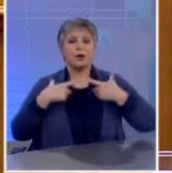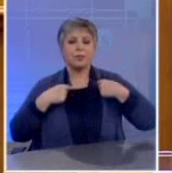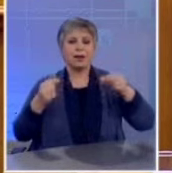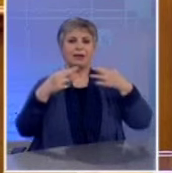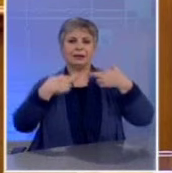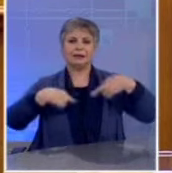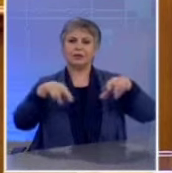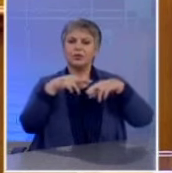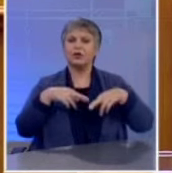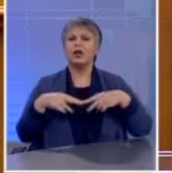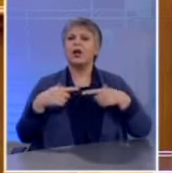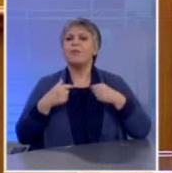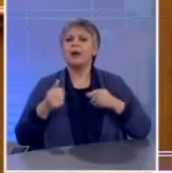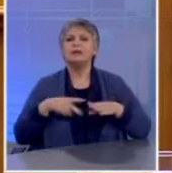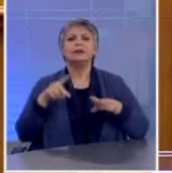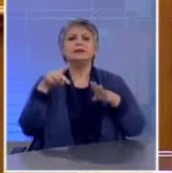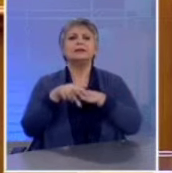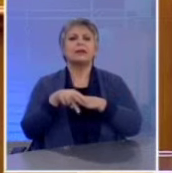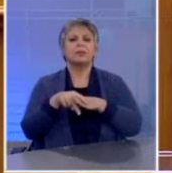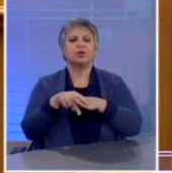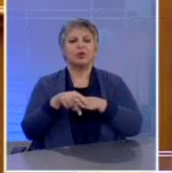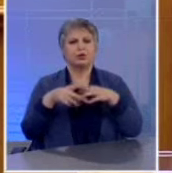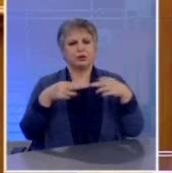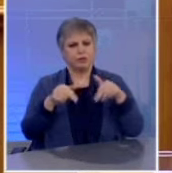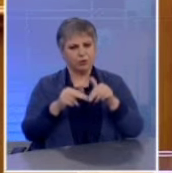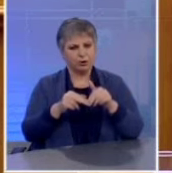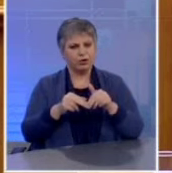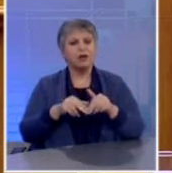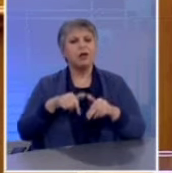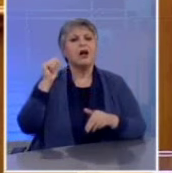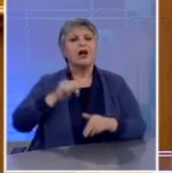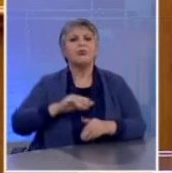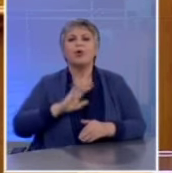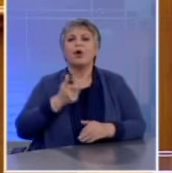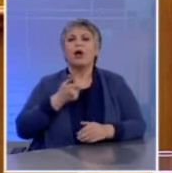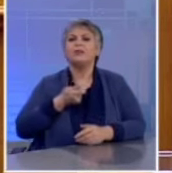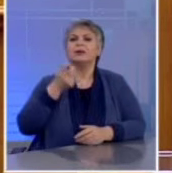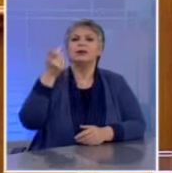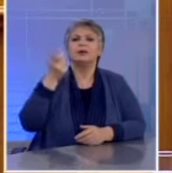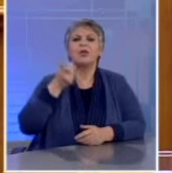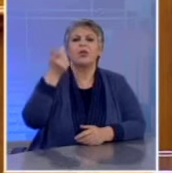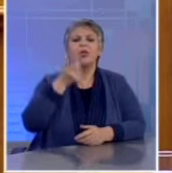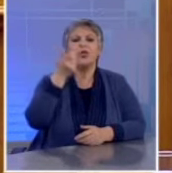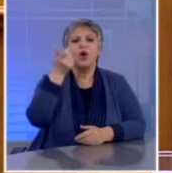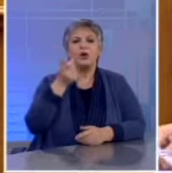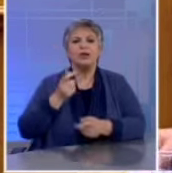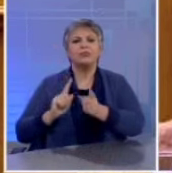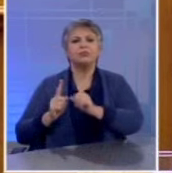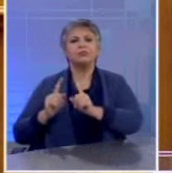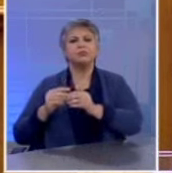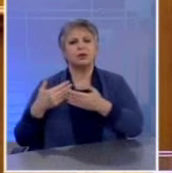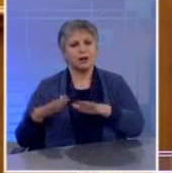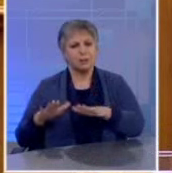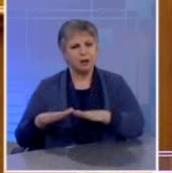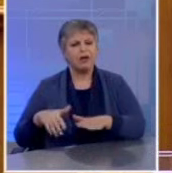και τα στελέχη των τραπεζών για σύναψη δανείων πάσης φύσεως με νομικά πρόσωπα δημοσίου δικαίου ή